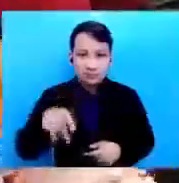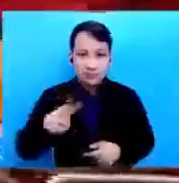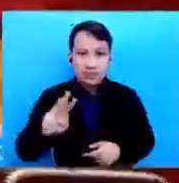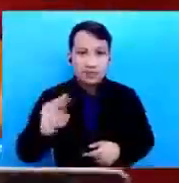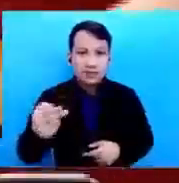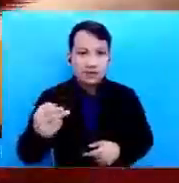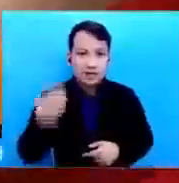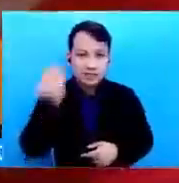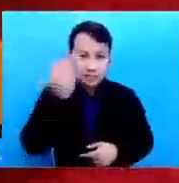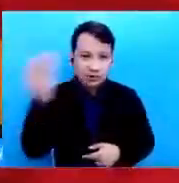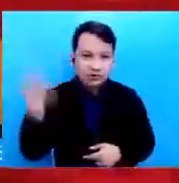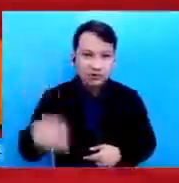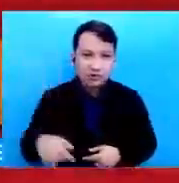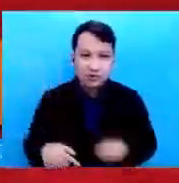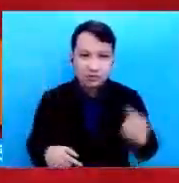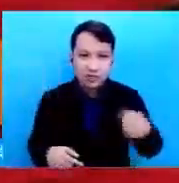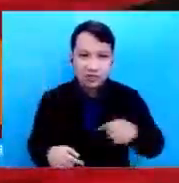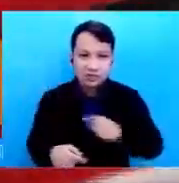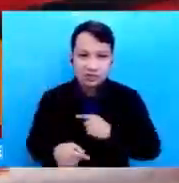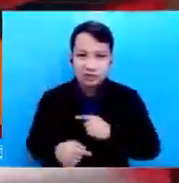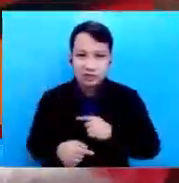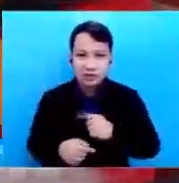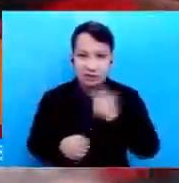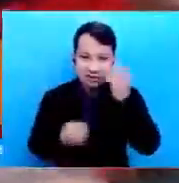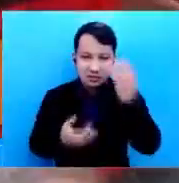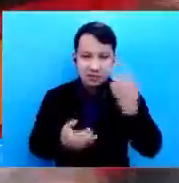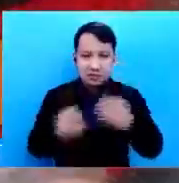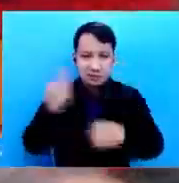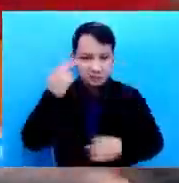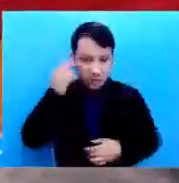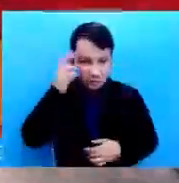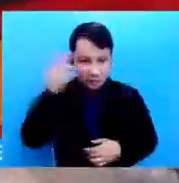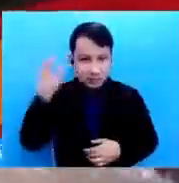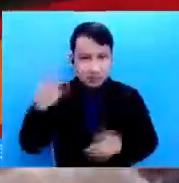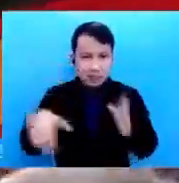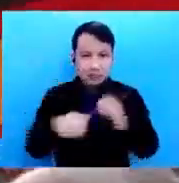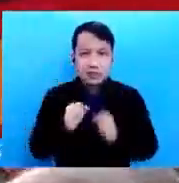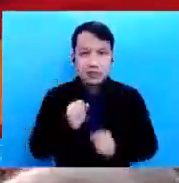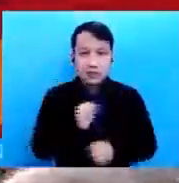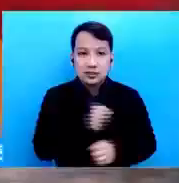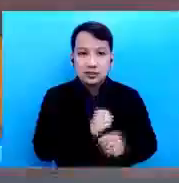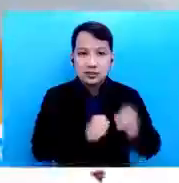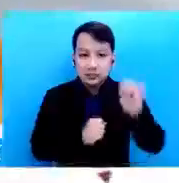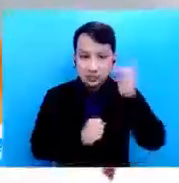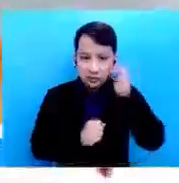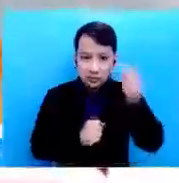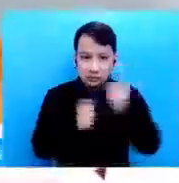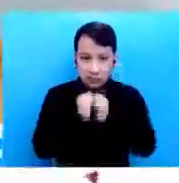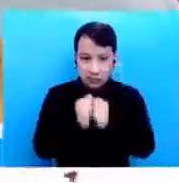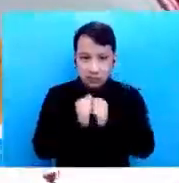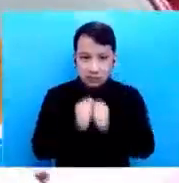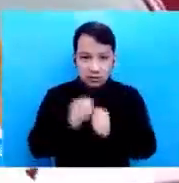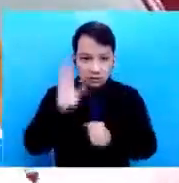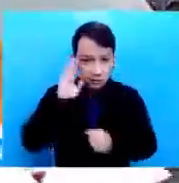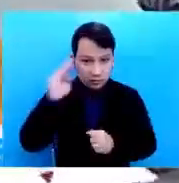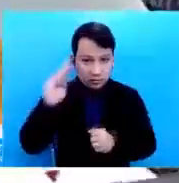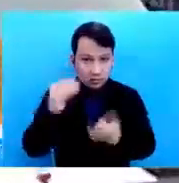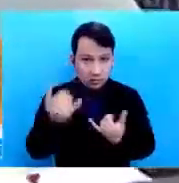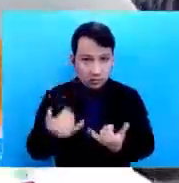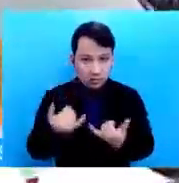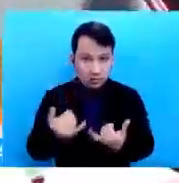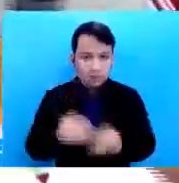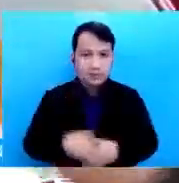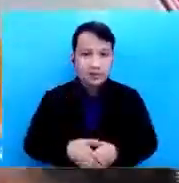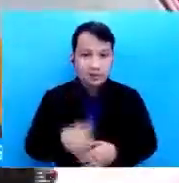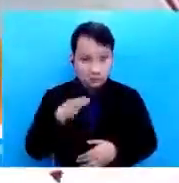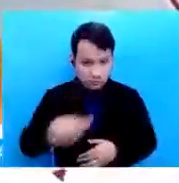Villar, dating pala spokesperson Harry Roque, dating Senator Jigo Estrada ang kasama ni BBM ngayong araw. Lilibutin